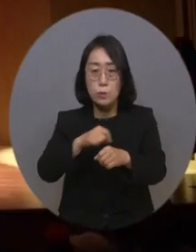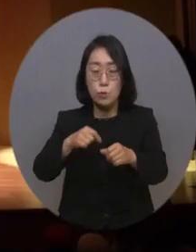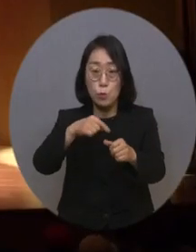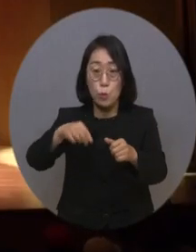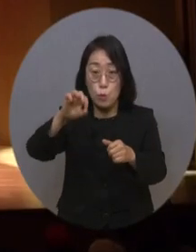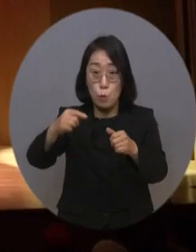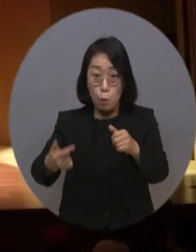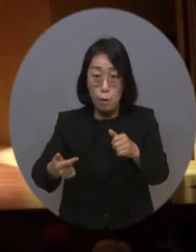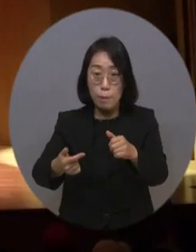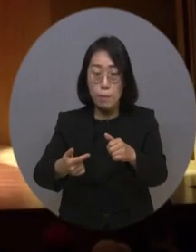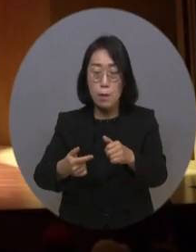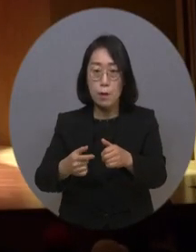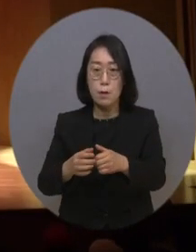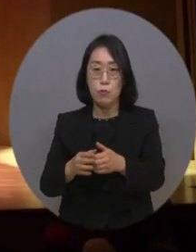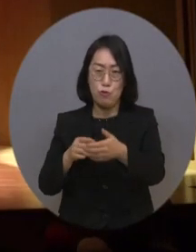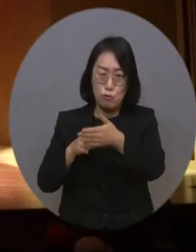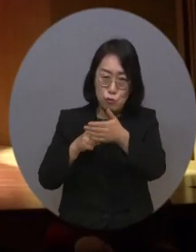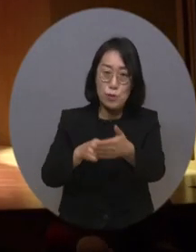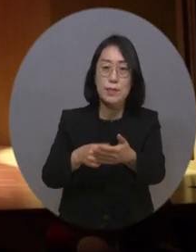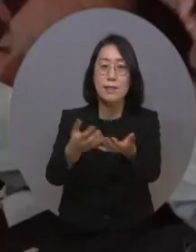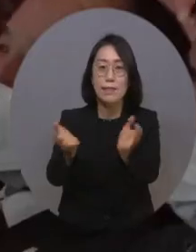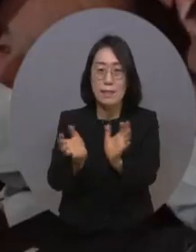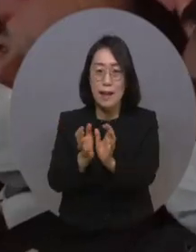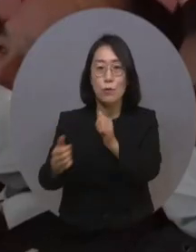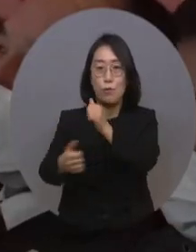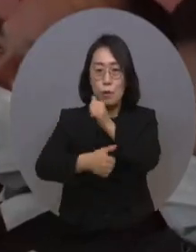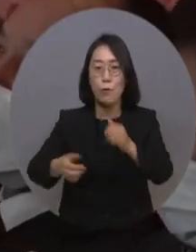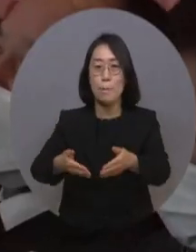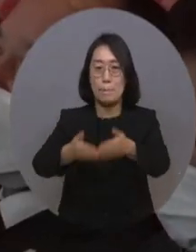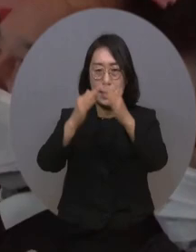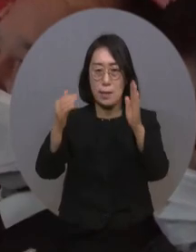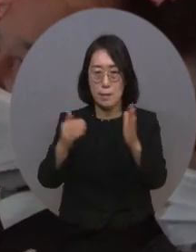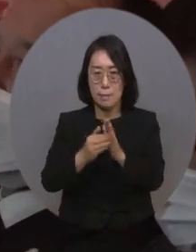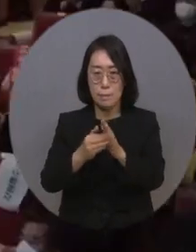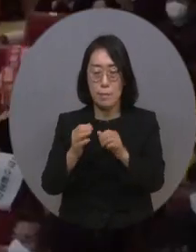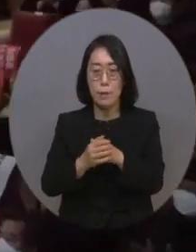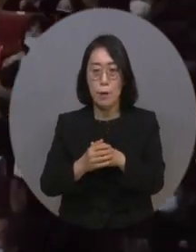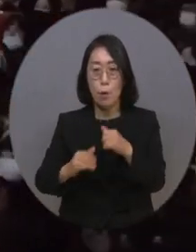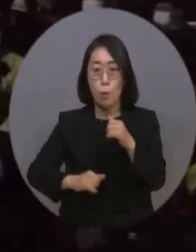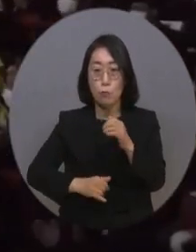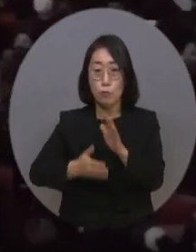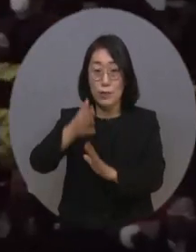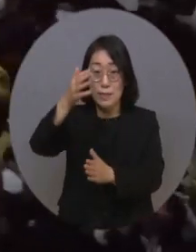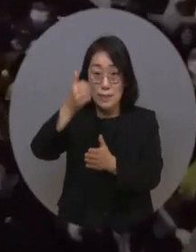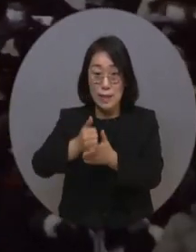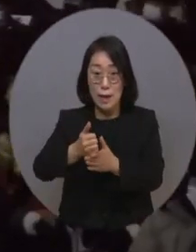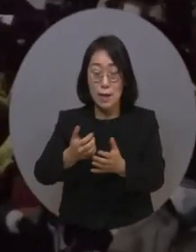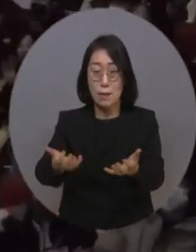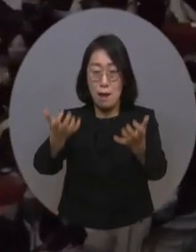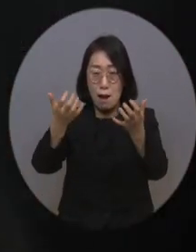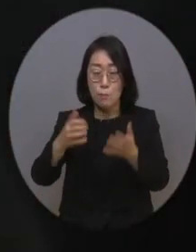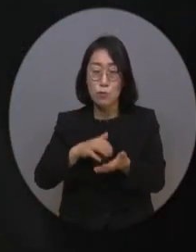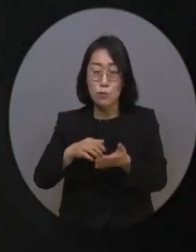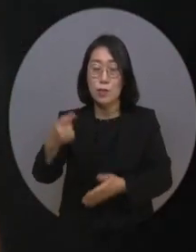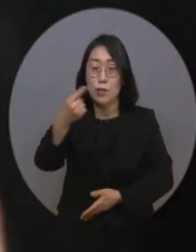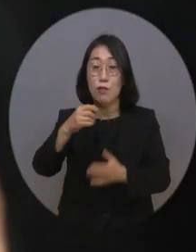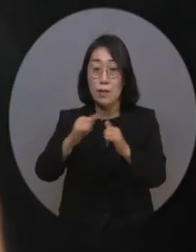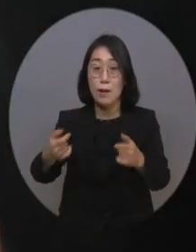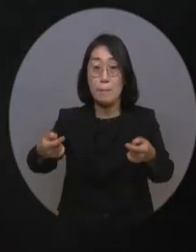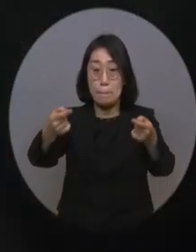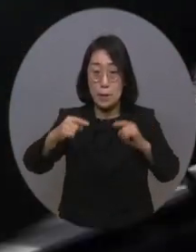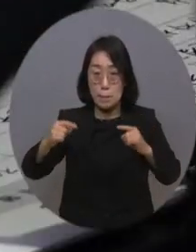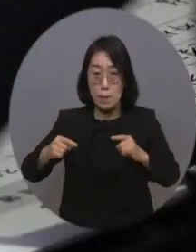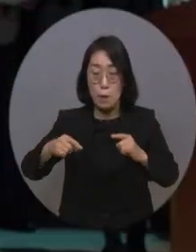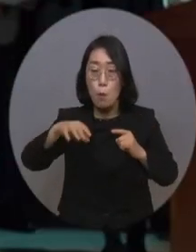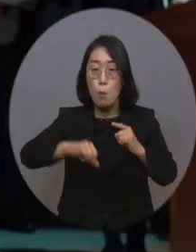유치 범시민 추진단 출범식이 열렸습니다. 이날 행사에는 원광수 원주시장 등 천여 명이 참석했으며 특수교육원 원주 유치를